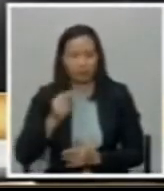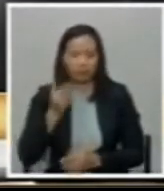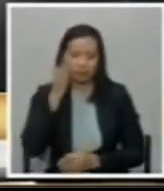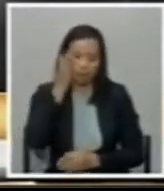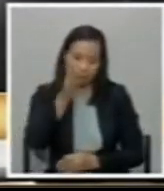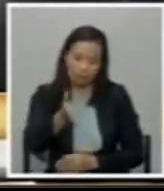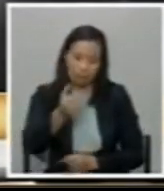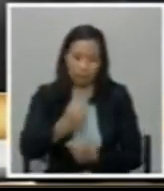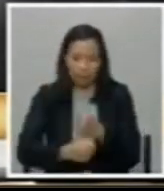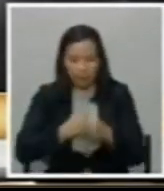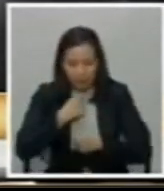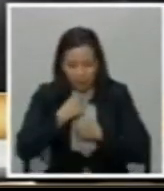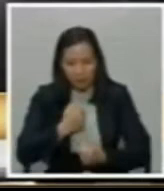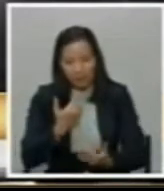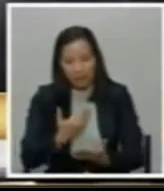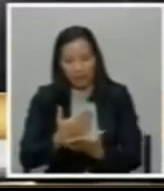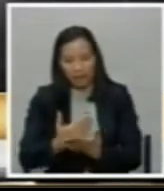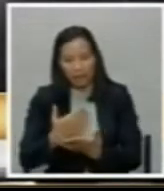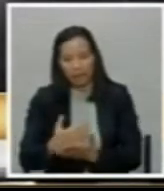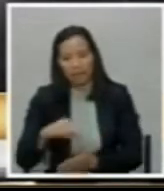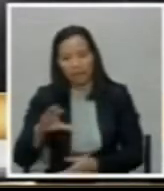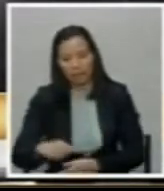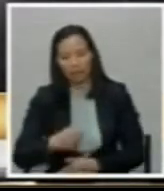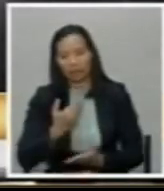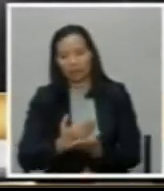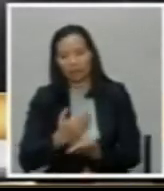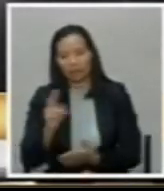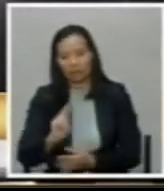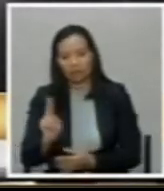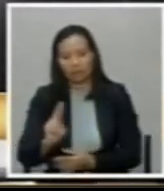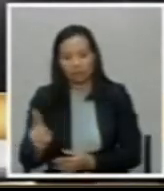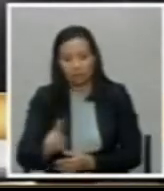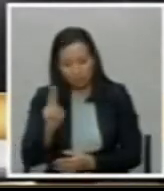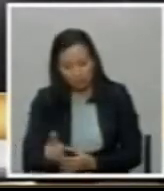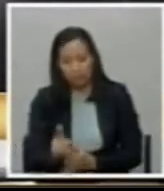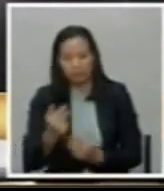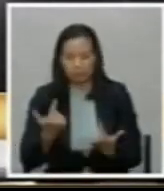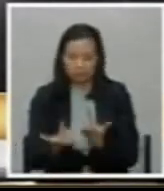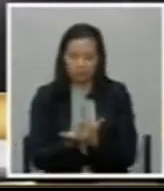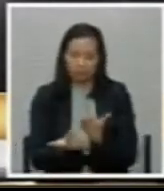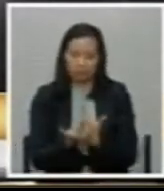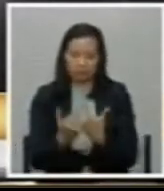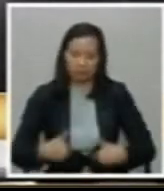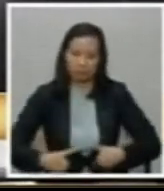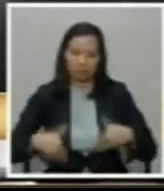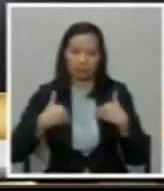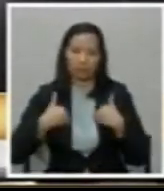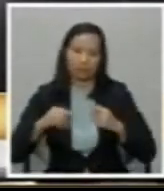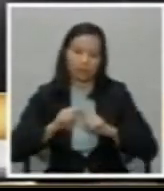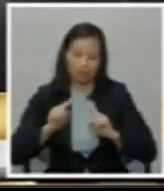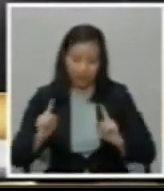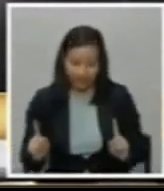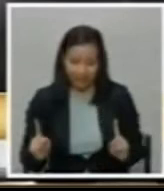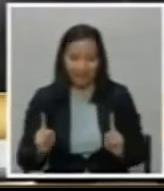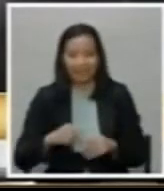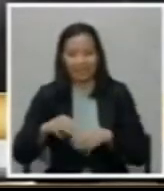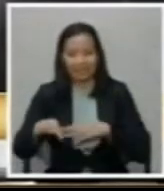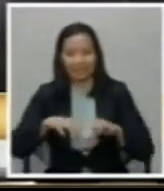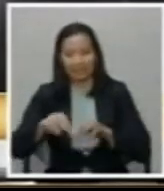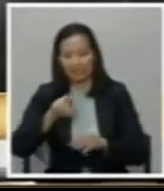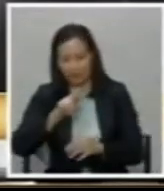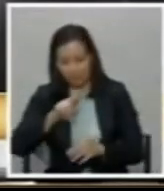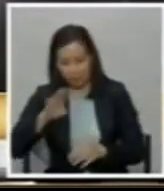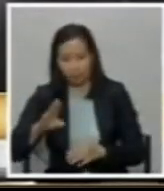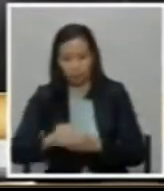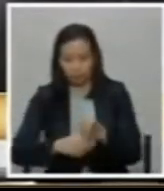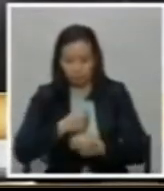ตว่าเมื่อชราแล้วเนี่ยจะเอาเงินที่ไหนที่เลี้ยงดูตัวเองเพราะนั้นคำตอบก็คือจะต้องจัดระบบการออมเพื่อใช้ยาม